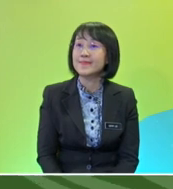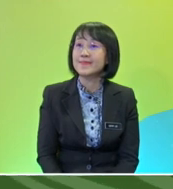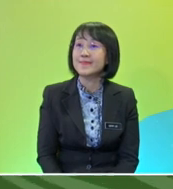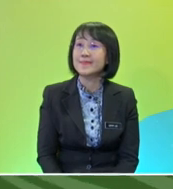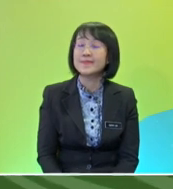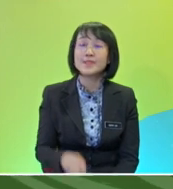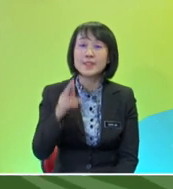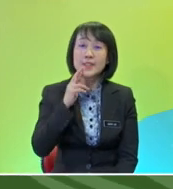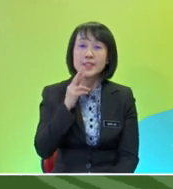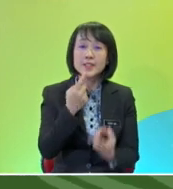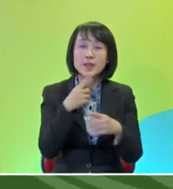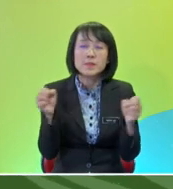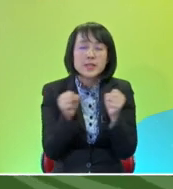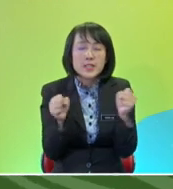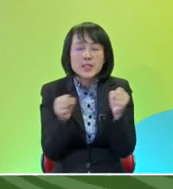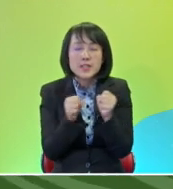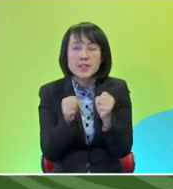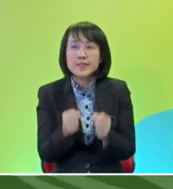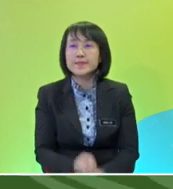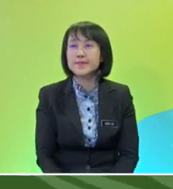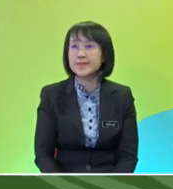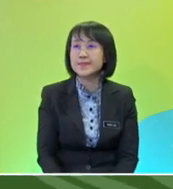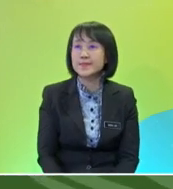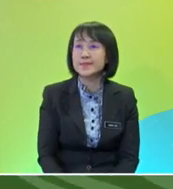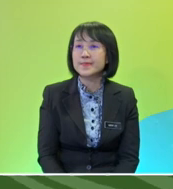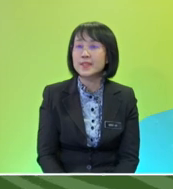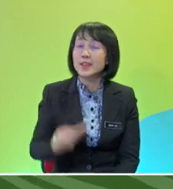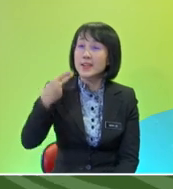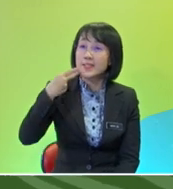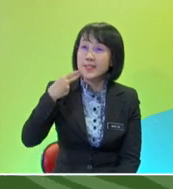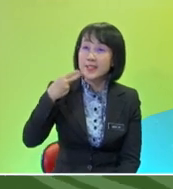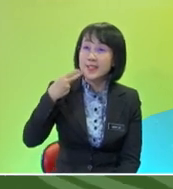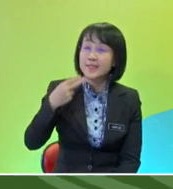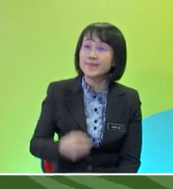Menggigil. Menggigil. Okey, adik Hazika.